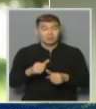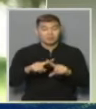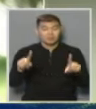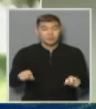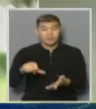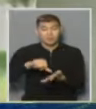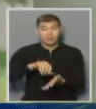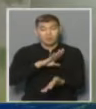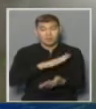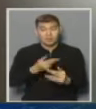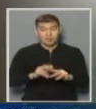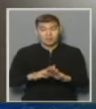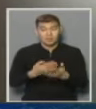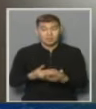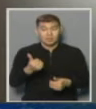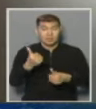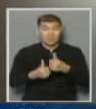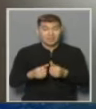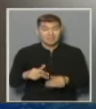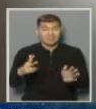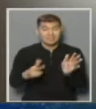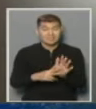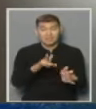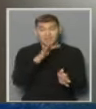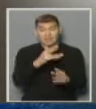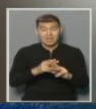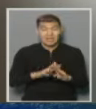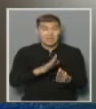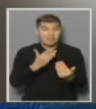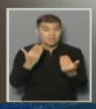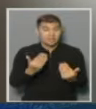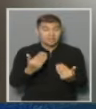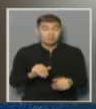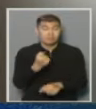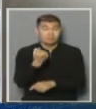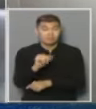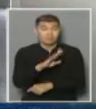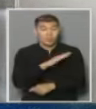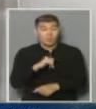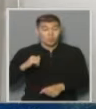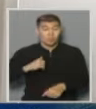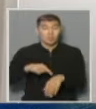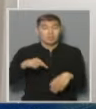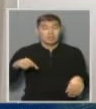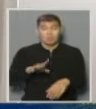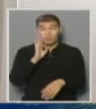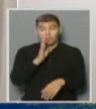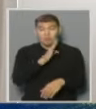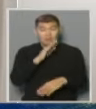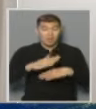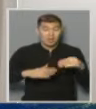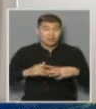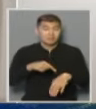алды. Енді міне сол ақтық сыннан да 8 жасар сүйкімді бүлдіршін сүрінбеді. Өзіне сенді, ата-анасының